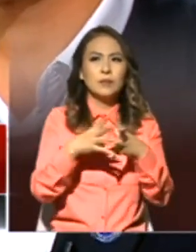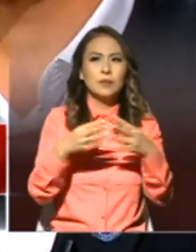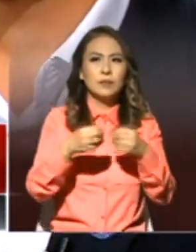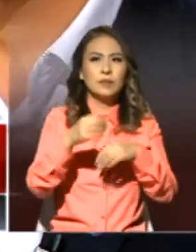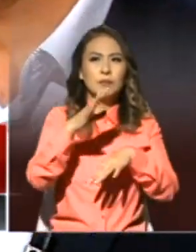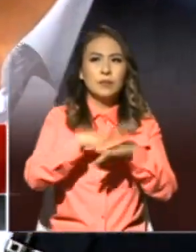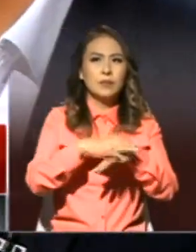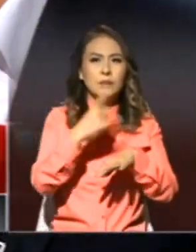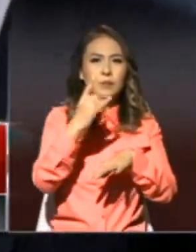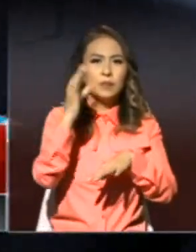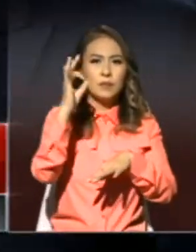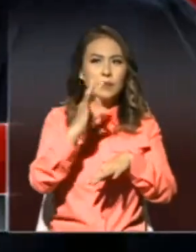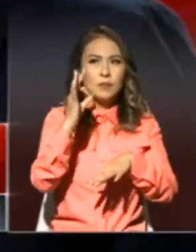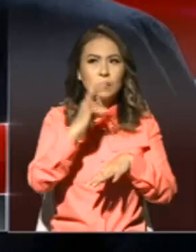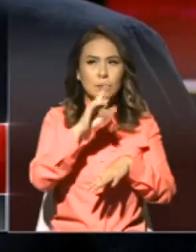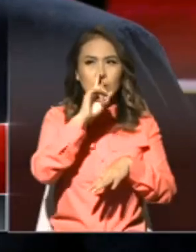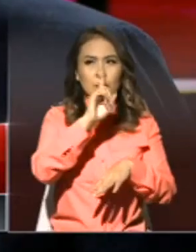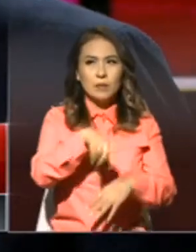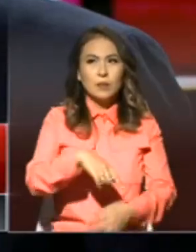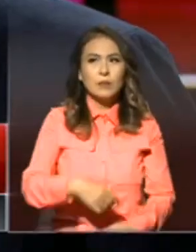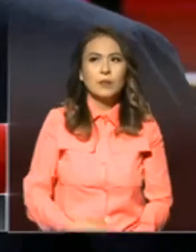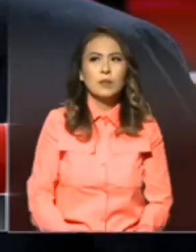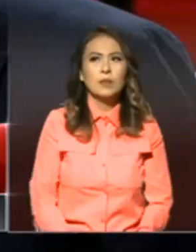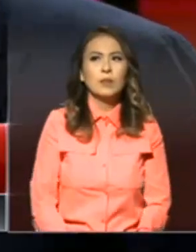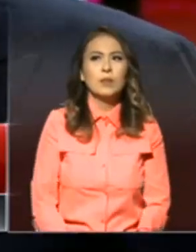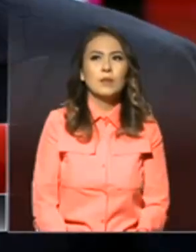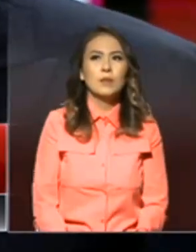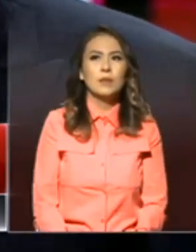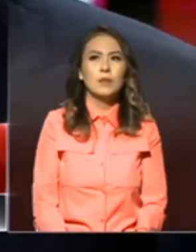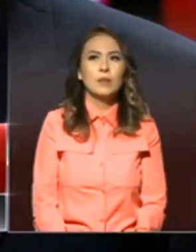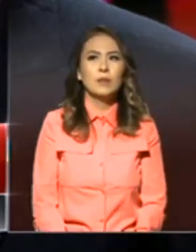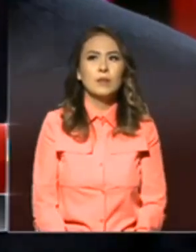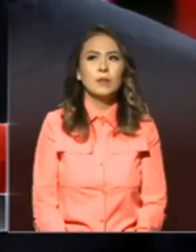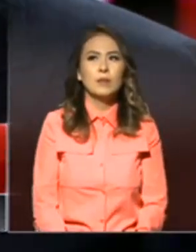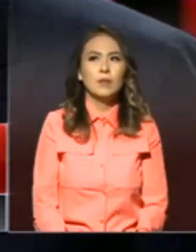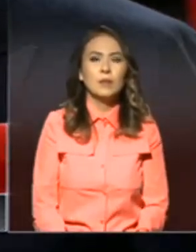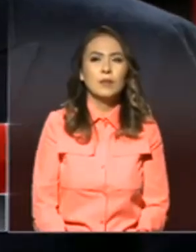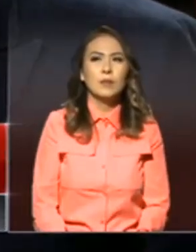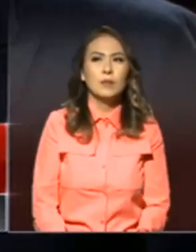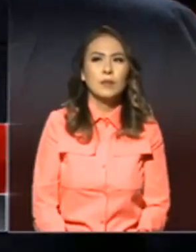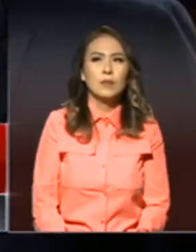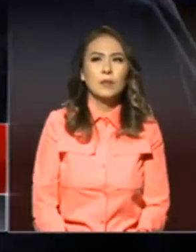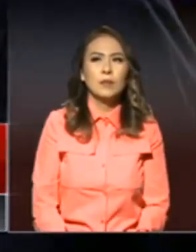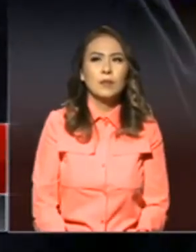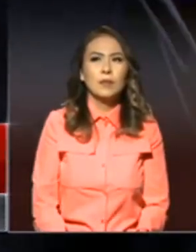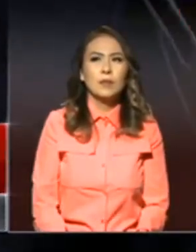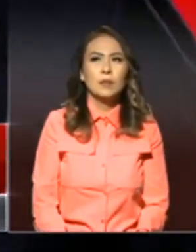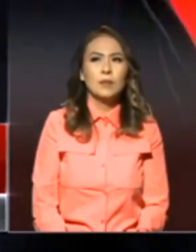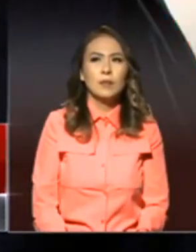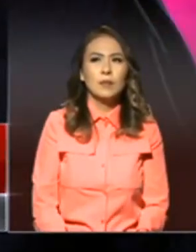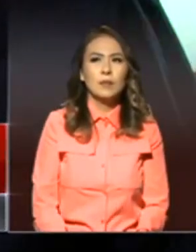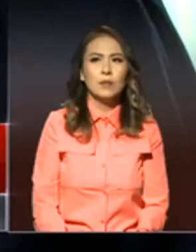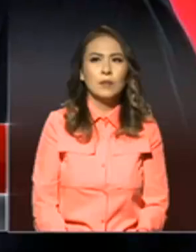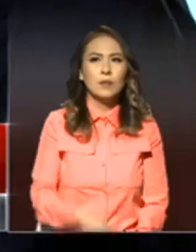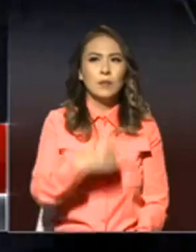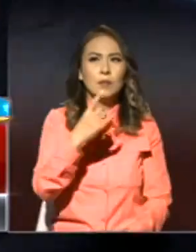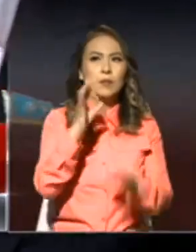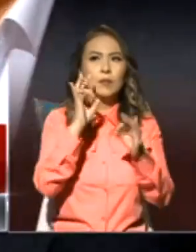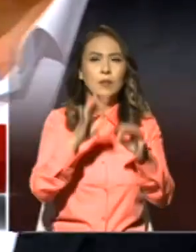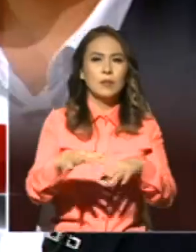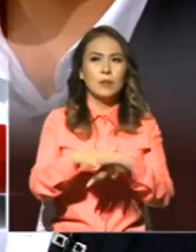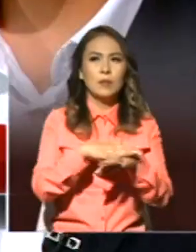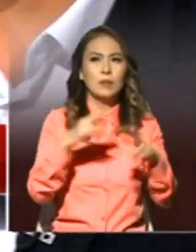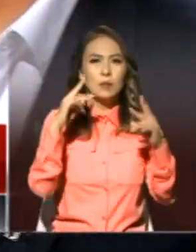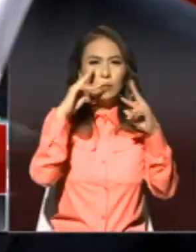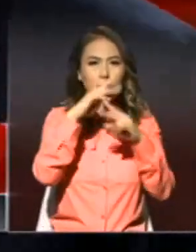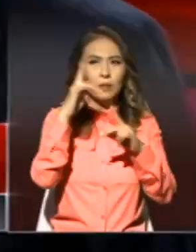көретін пайдасы 1%-ға да толмайды. Жоқ, ашығын айту керек, ашығын айту керек. Бұл жерде сіздің пікіріңіз дұрыс деп, халық дұрыс түсінбей, бұл